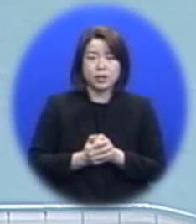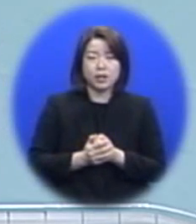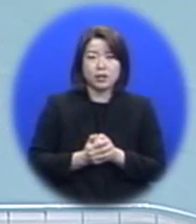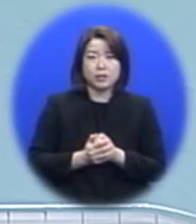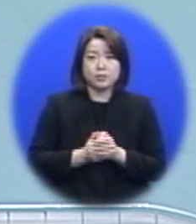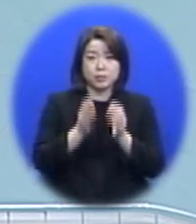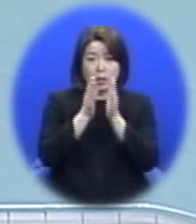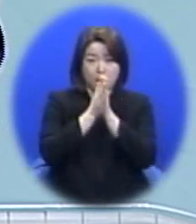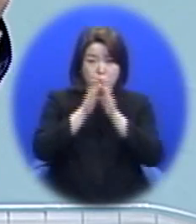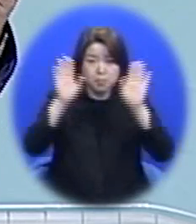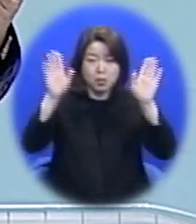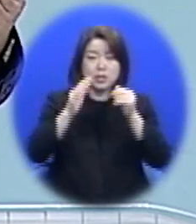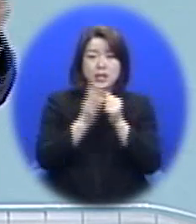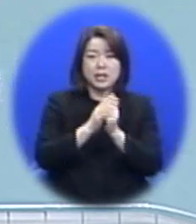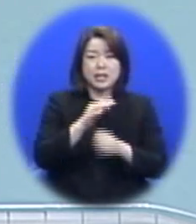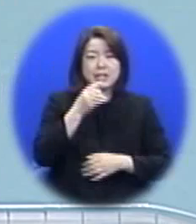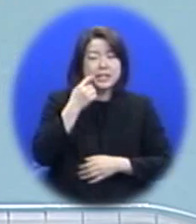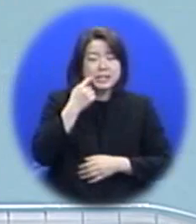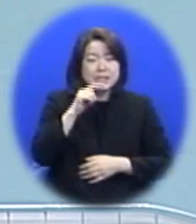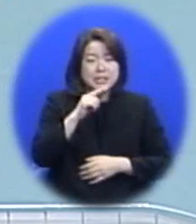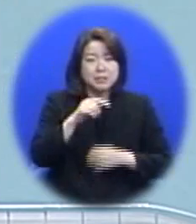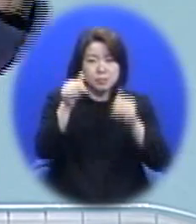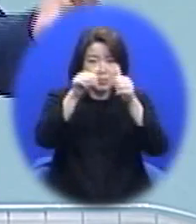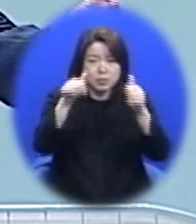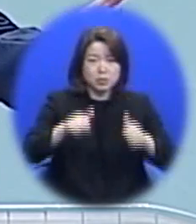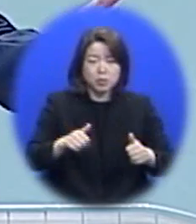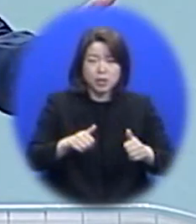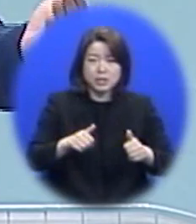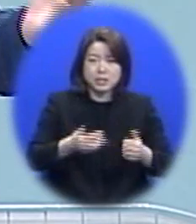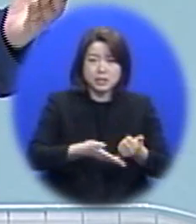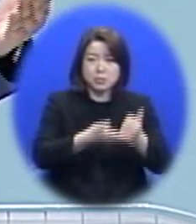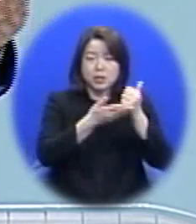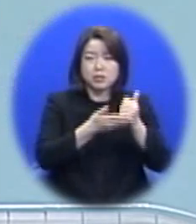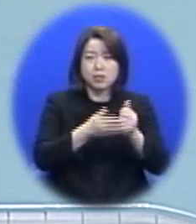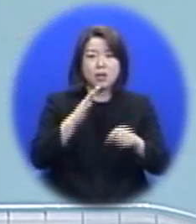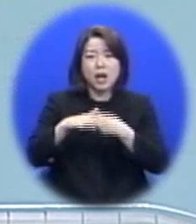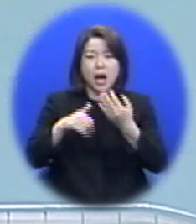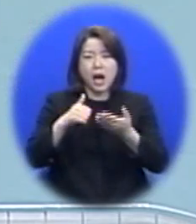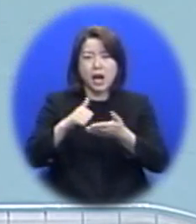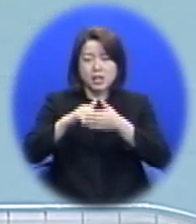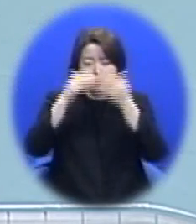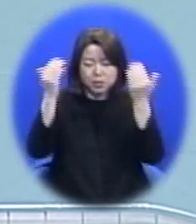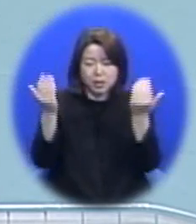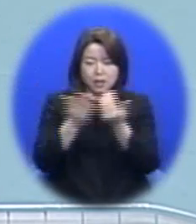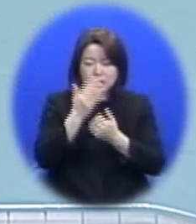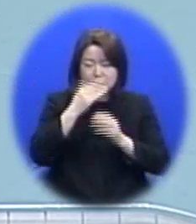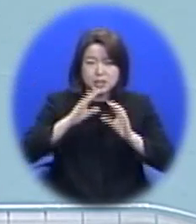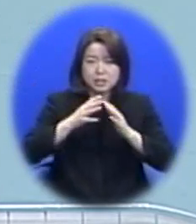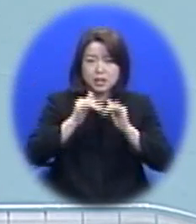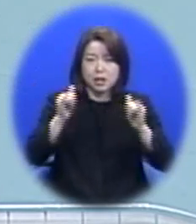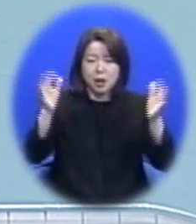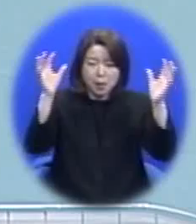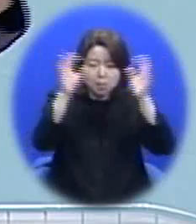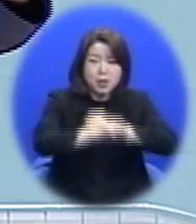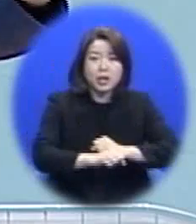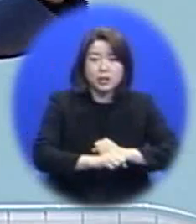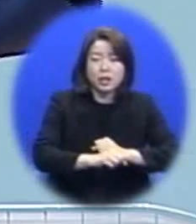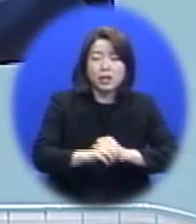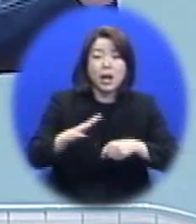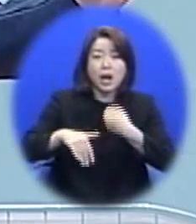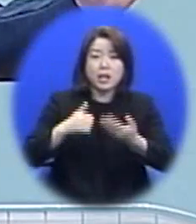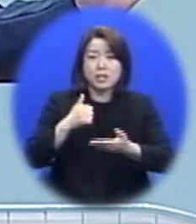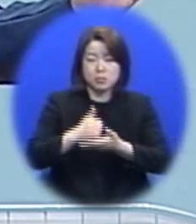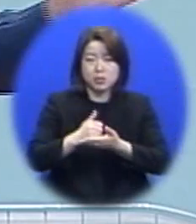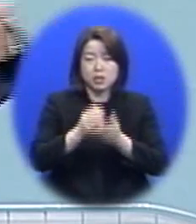모세가 금송아지를 섬겨서 하나님이 다 멸하시겠다는 이스라엘 백성들, 모세를 통해서 다른 민족을